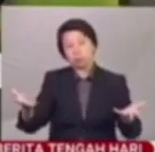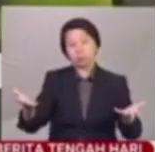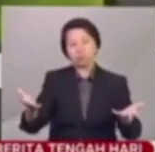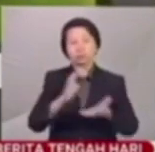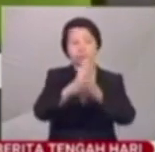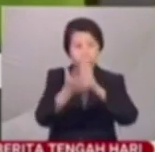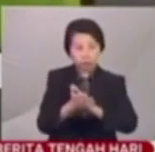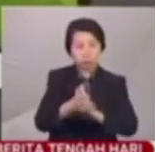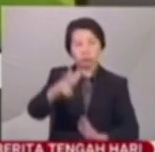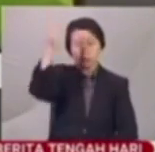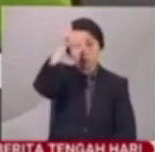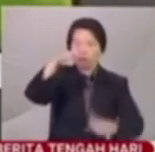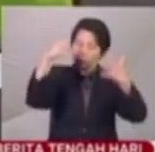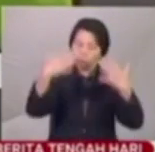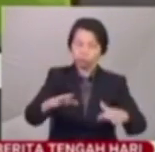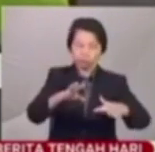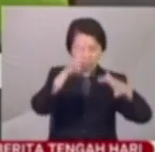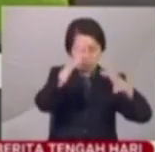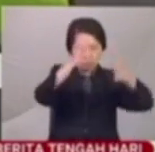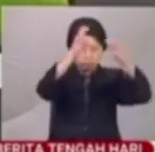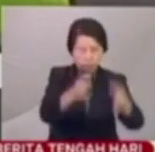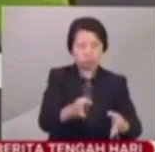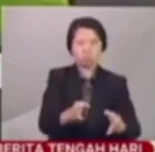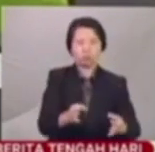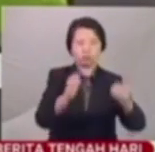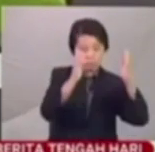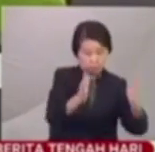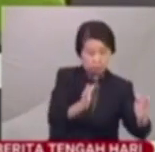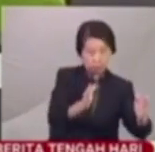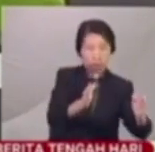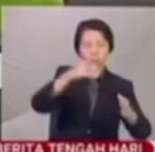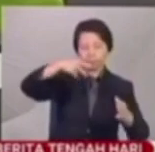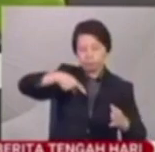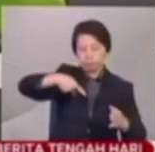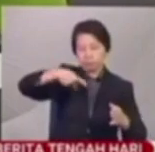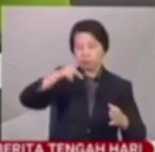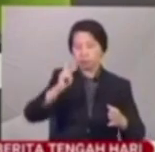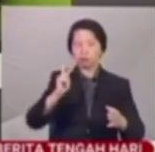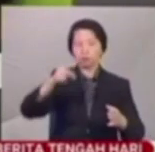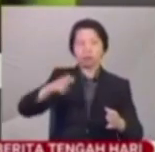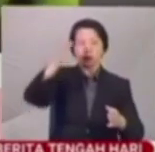Sehubungan itu, kerajaan telah memutuskan tempoh perintah kawalan pergerakan